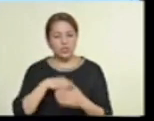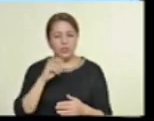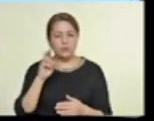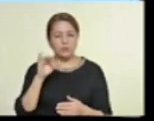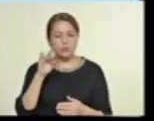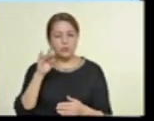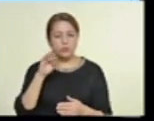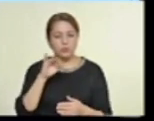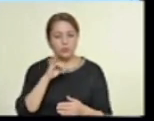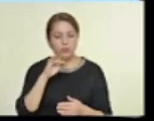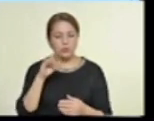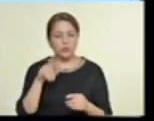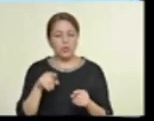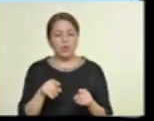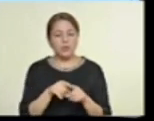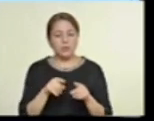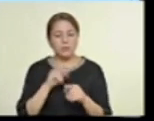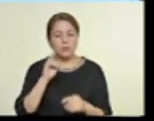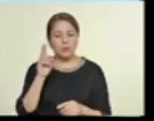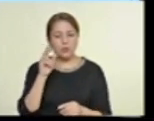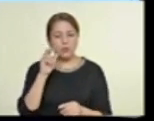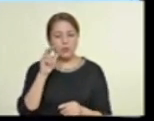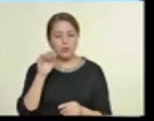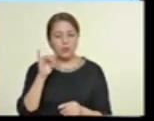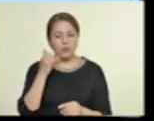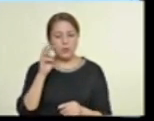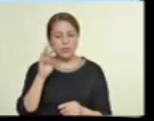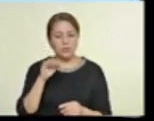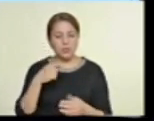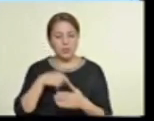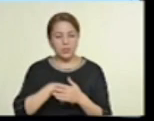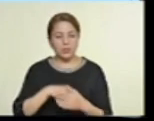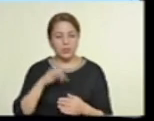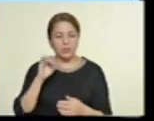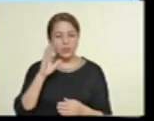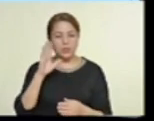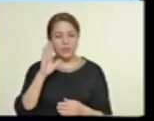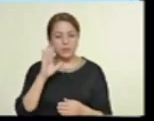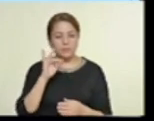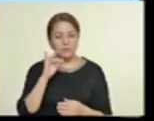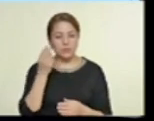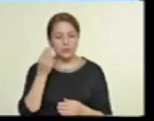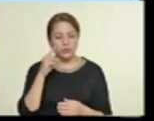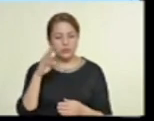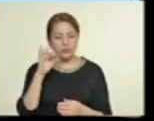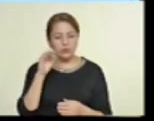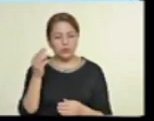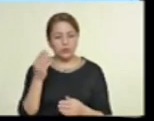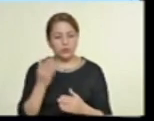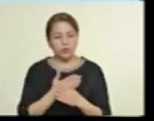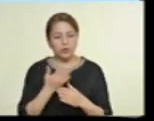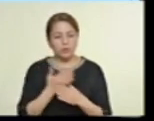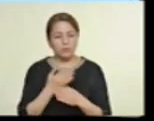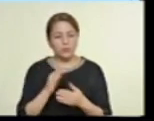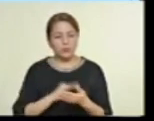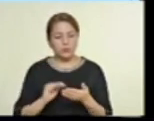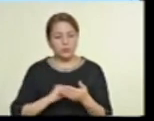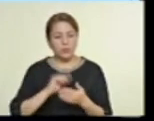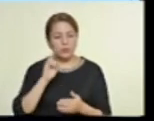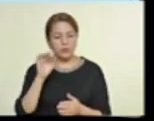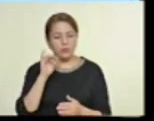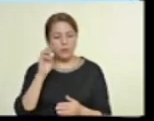kabi ko'makchilar kiradi. Ravishdosh, ya'ni fe'lning ravishdosh shakli yordamida yuzaga kelgan ko'makchilarga